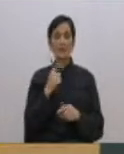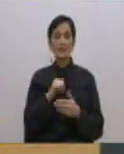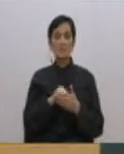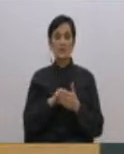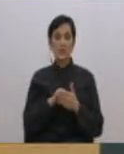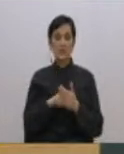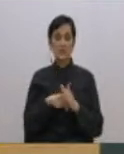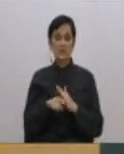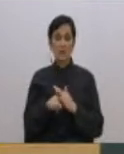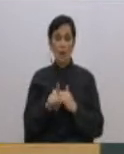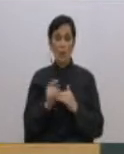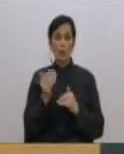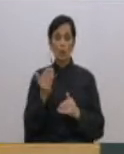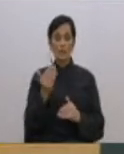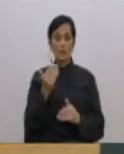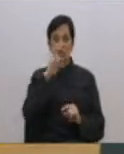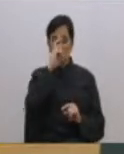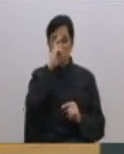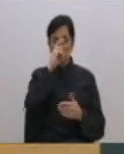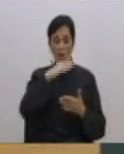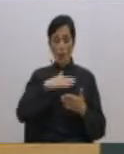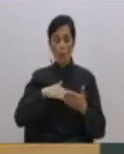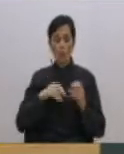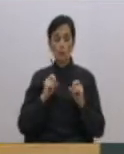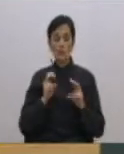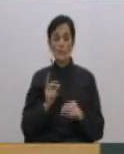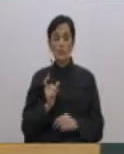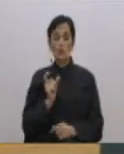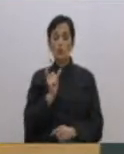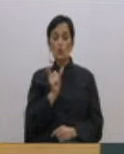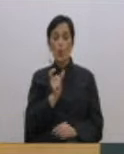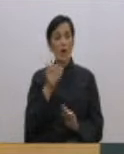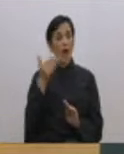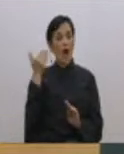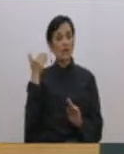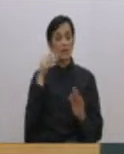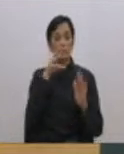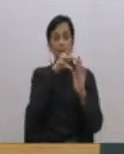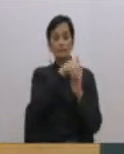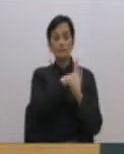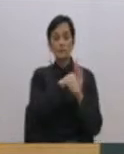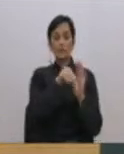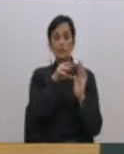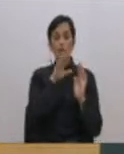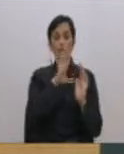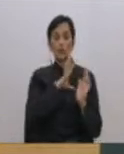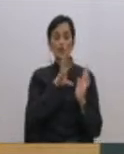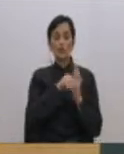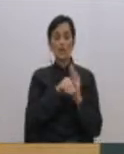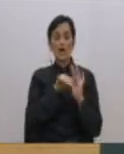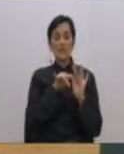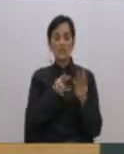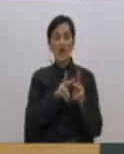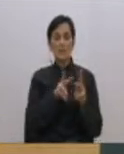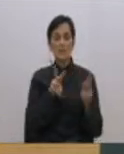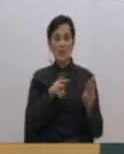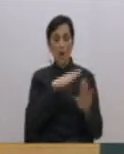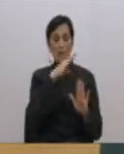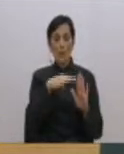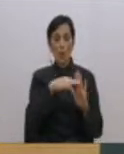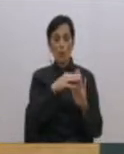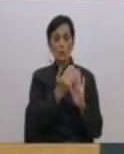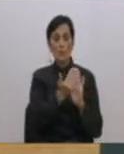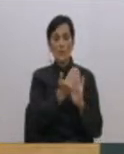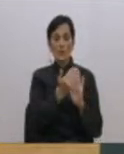gamo. Când a gata, vă se adresa de odată și n-a dat sacrita sa ministrul scam gibulobaci, da, mi structurul